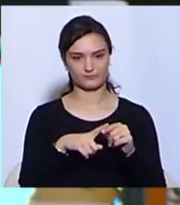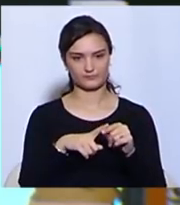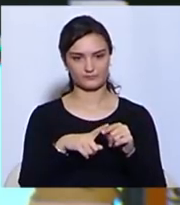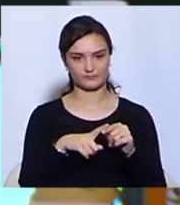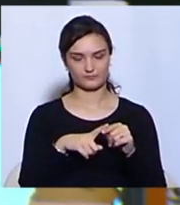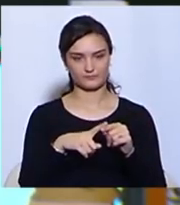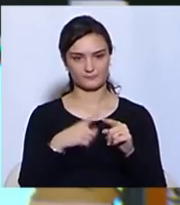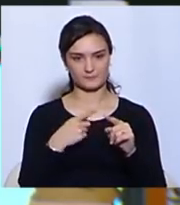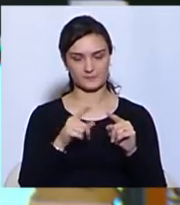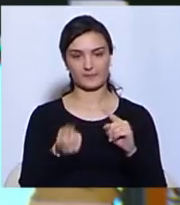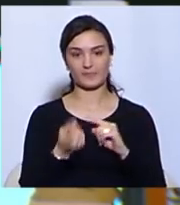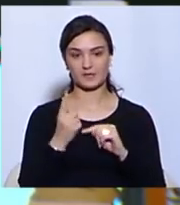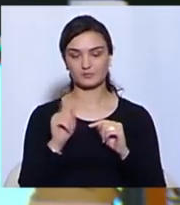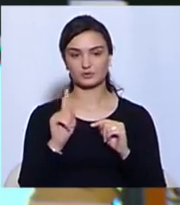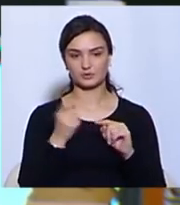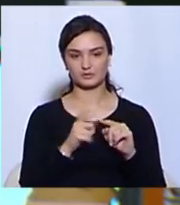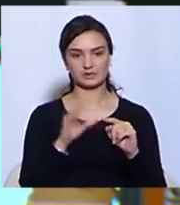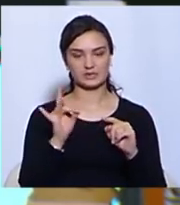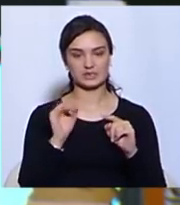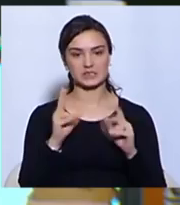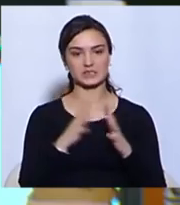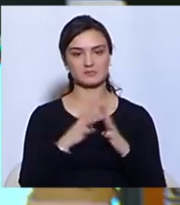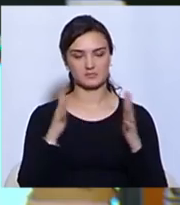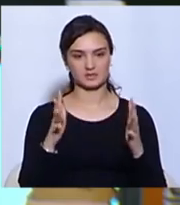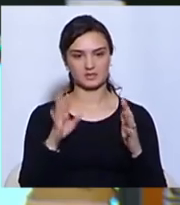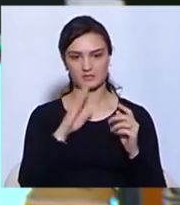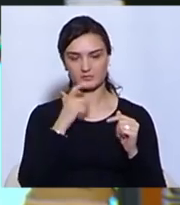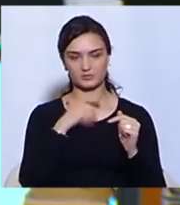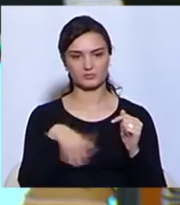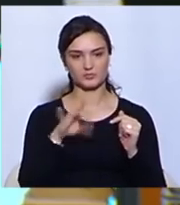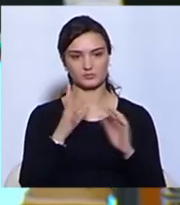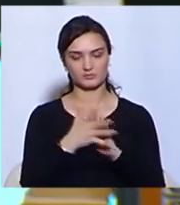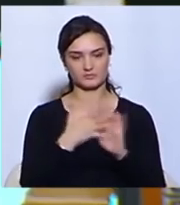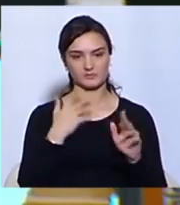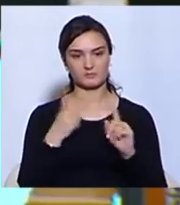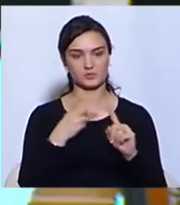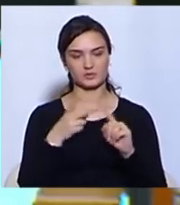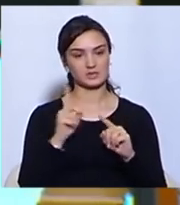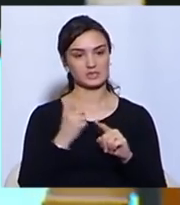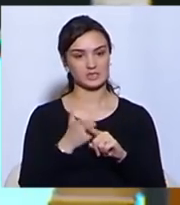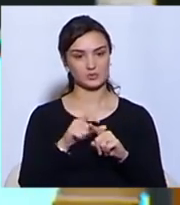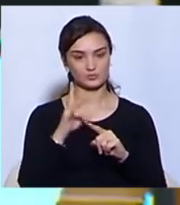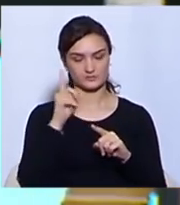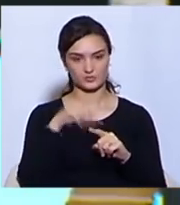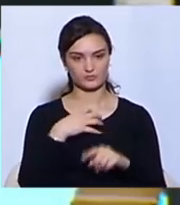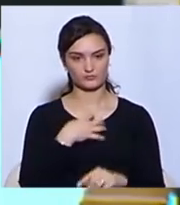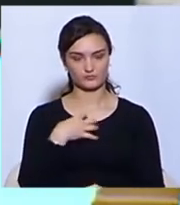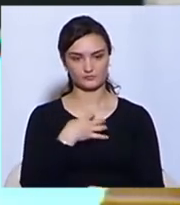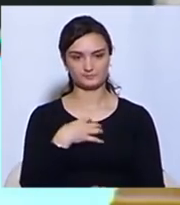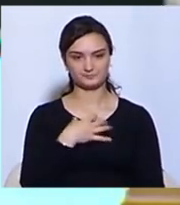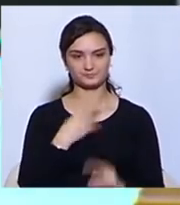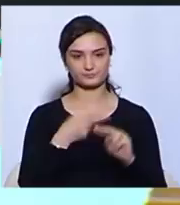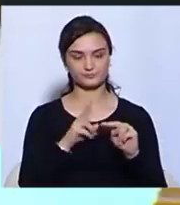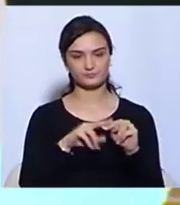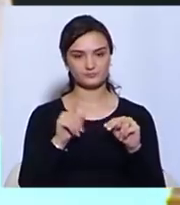ზონა აღმოჩნდა, რომ ძალიან მაღალი რისკის ზონა და ქალბატონმა უნდა გაითვალისწინოს. მეორე, რაც ასევე უნდა ვიცოდეთ,